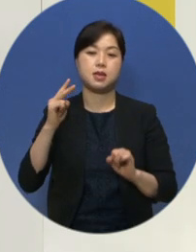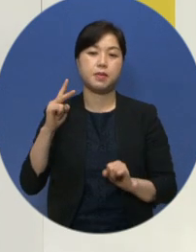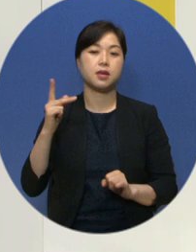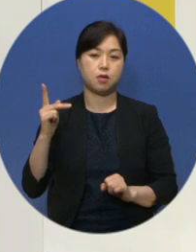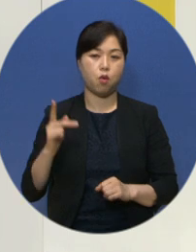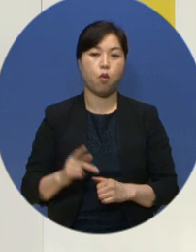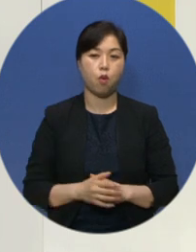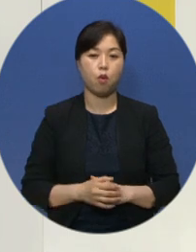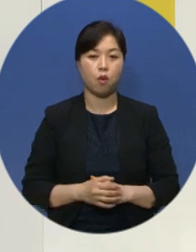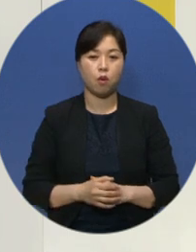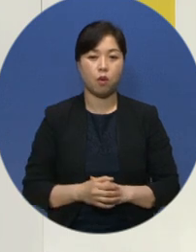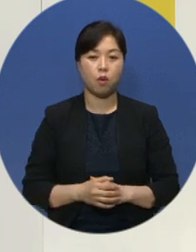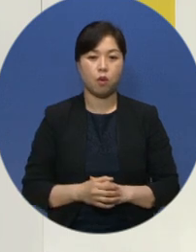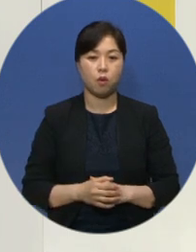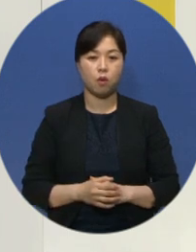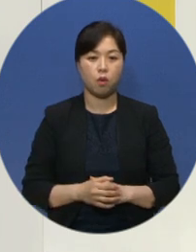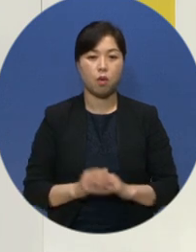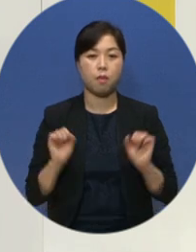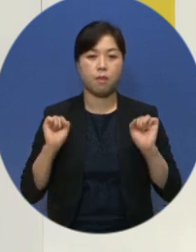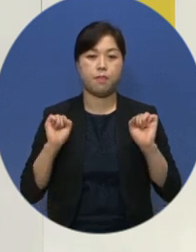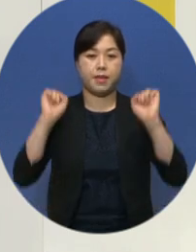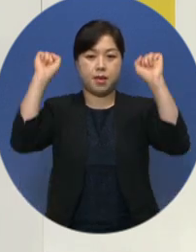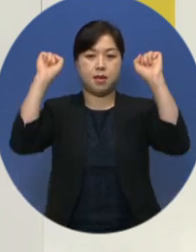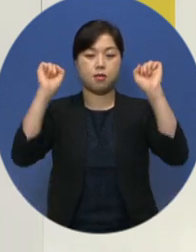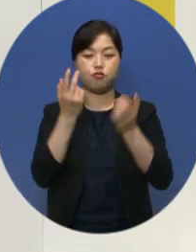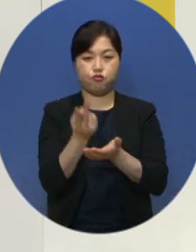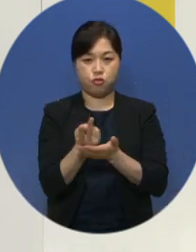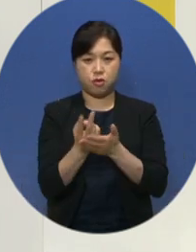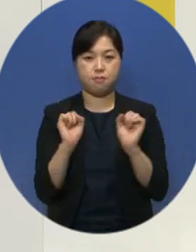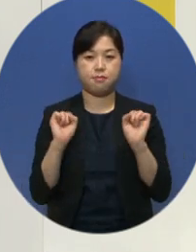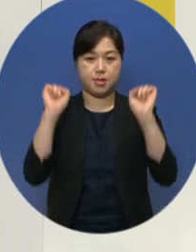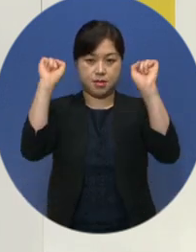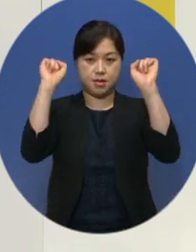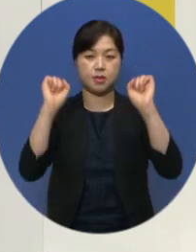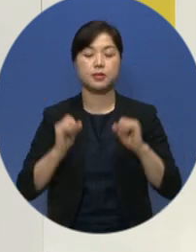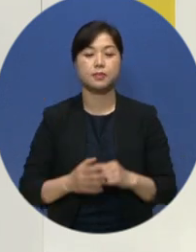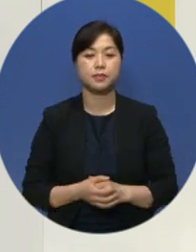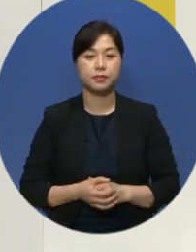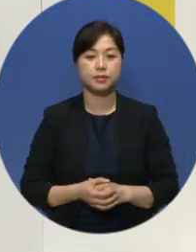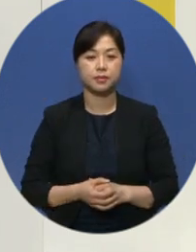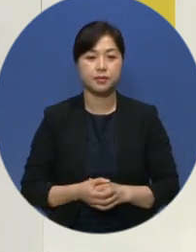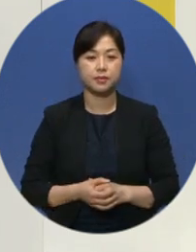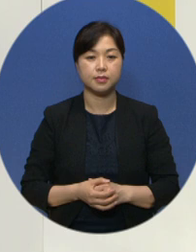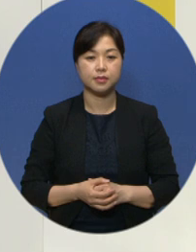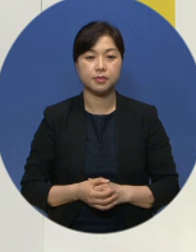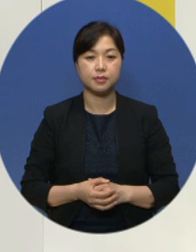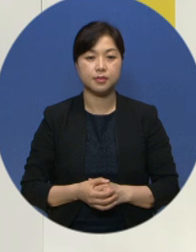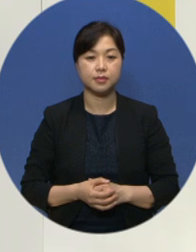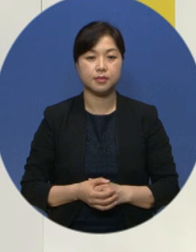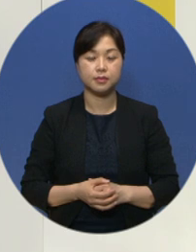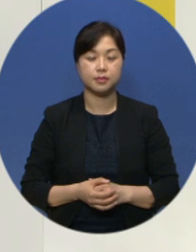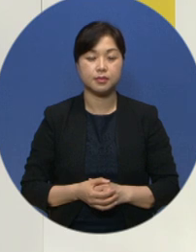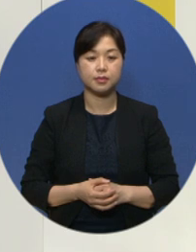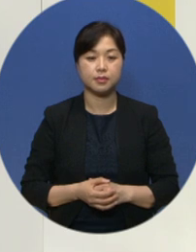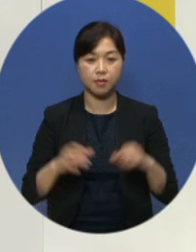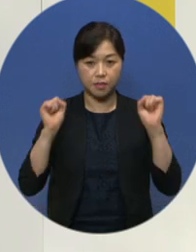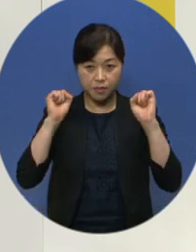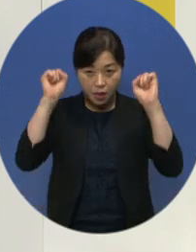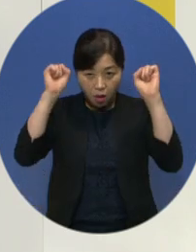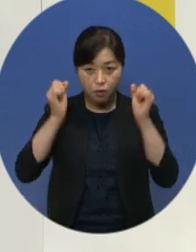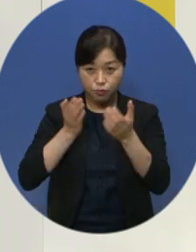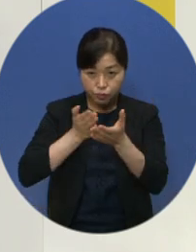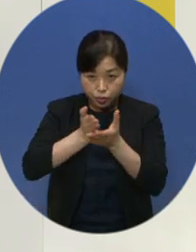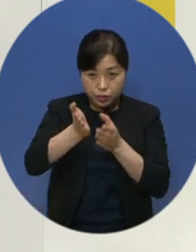있어 업의 두고서 하니까 그럼 누워서 아 근데 이제 그것은 그 분야에 대한 제 그 운동을